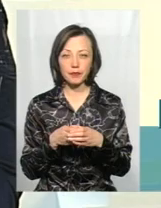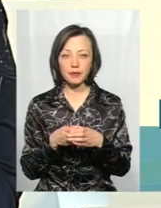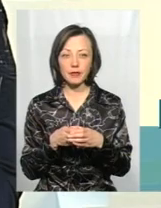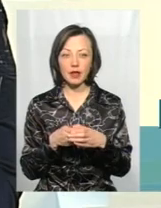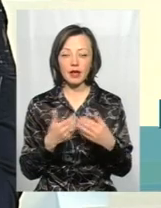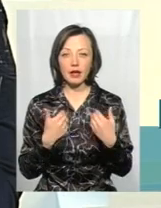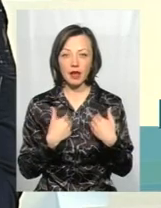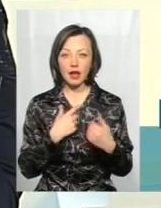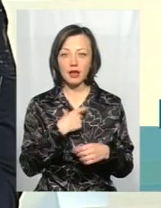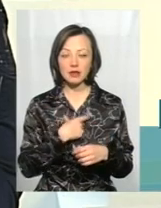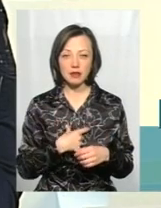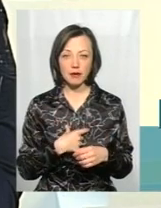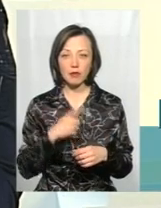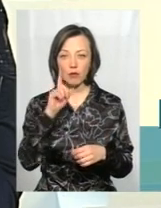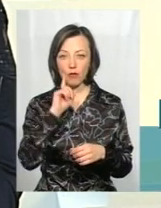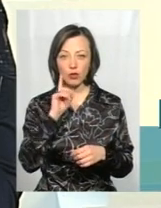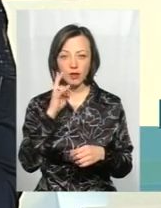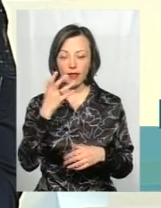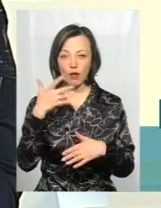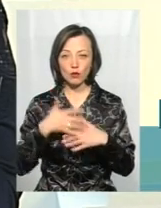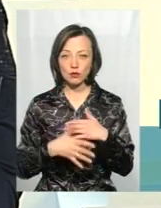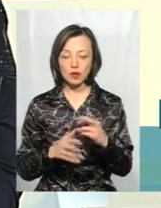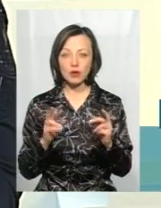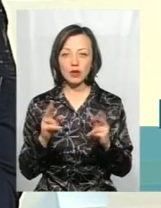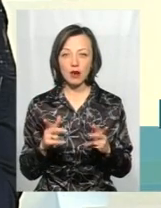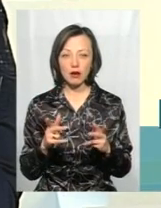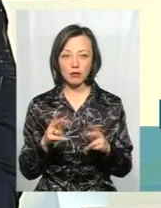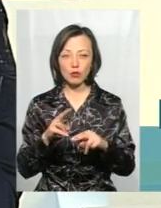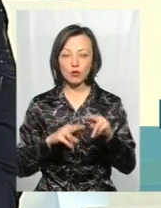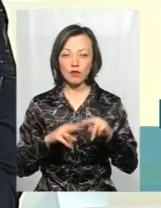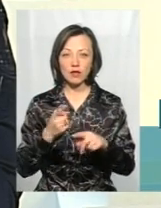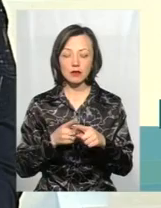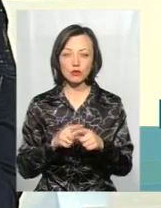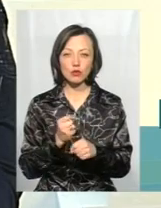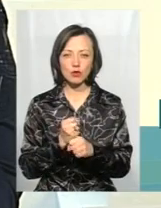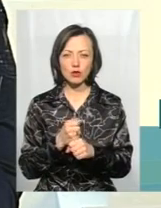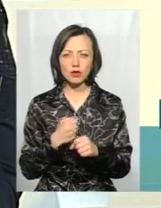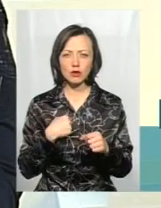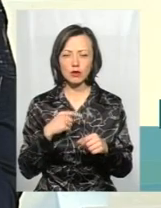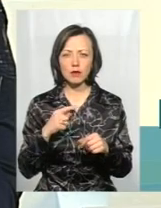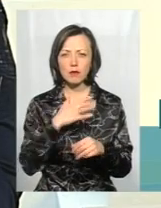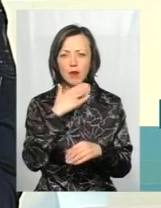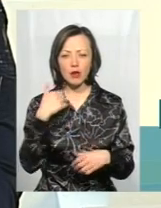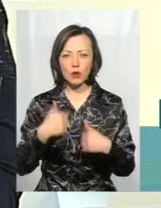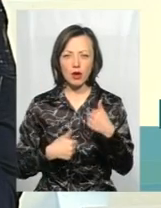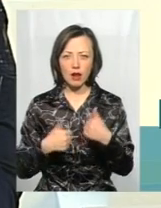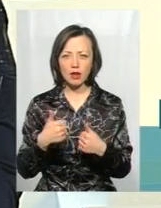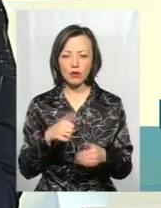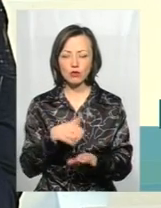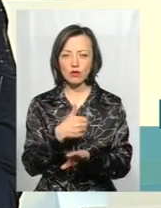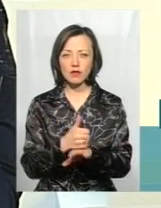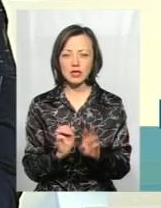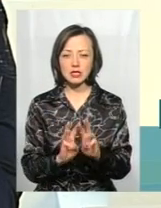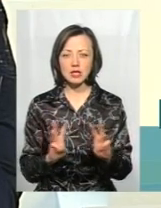для себе також поки що не розумію, як от побудувати цю роботу. Є дуже багато грантів, є основні сайти, на яких